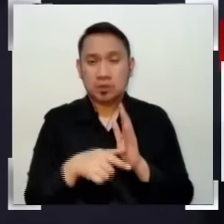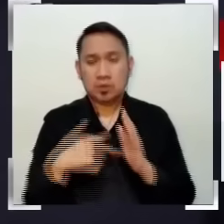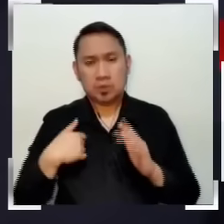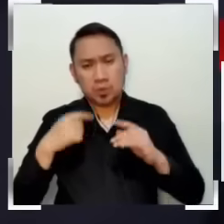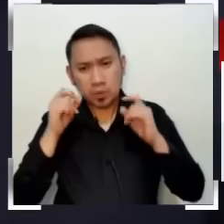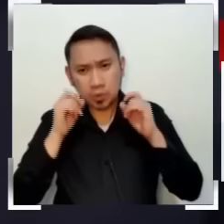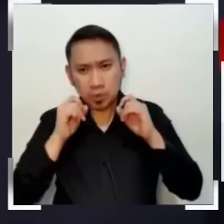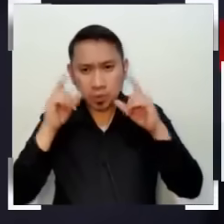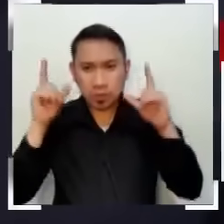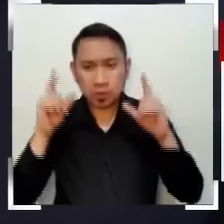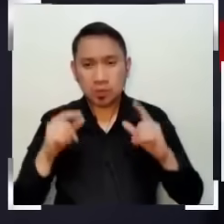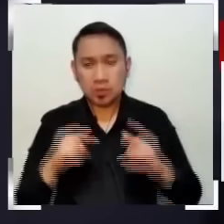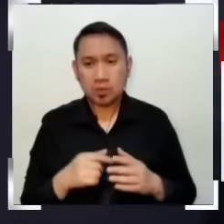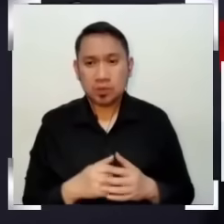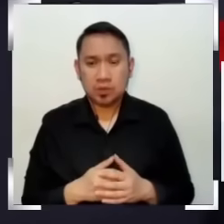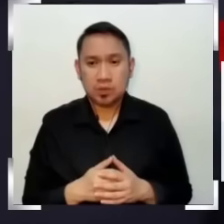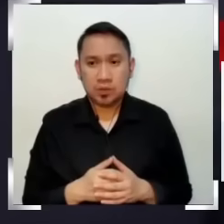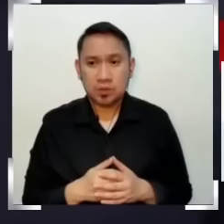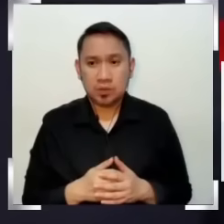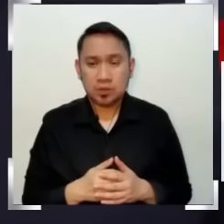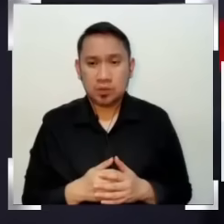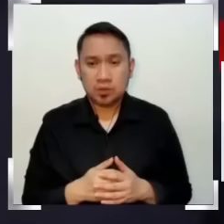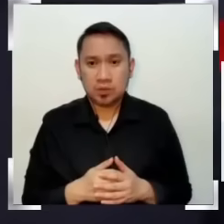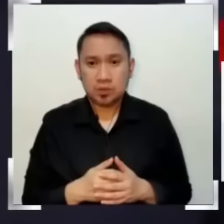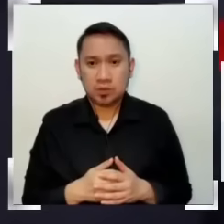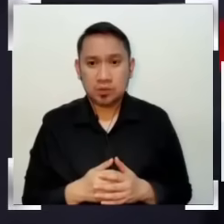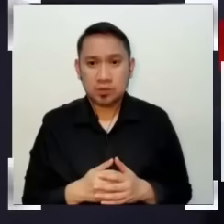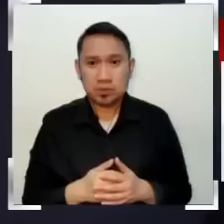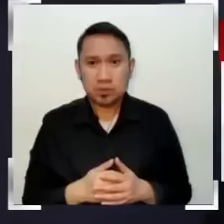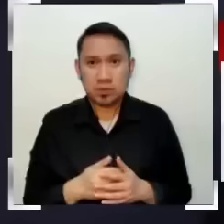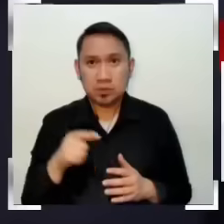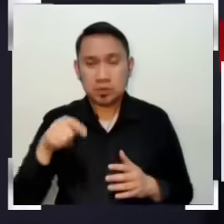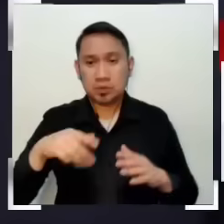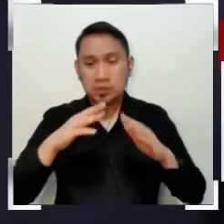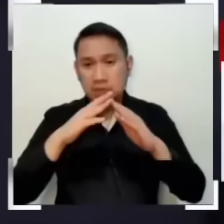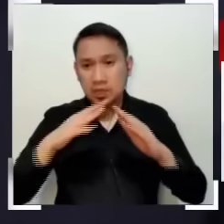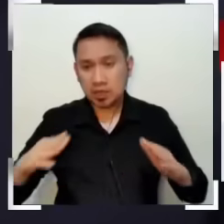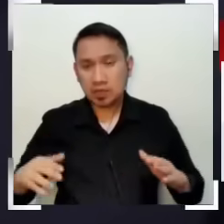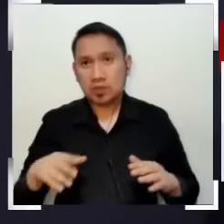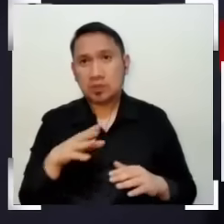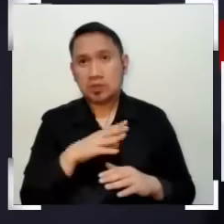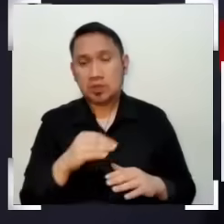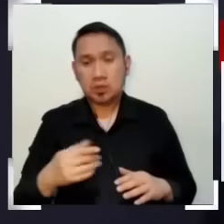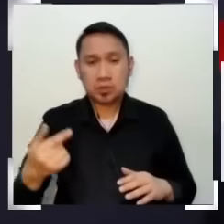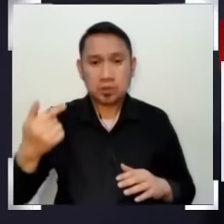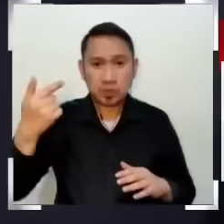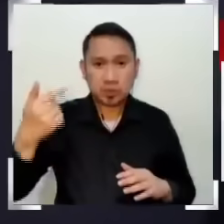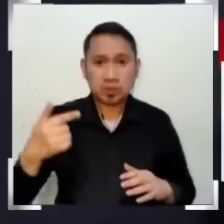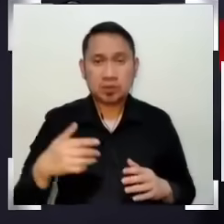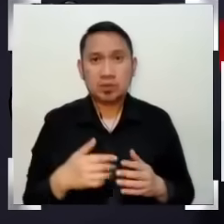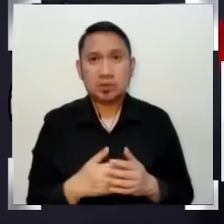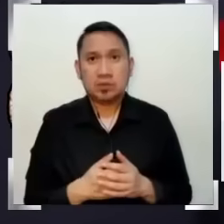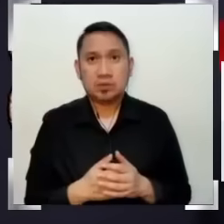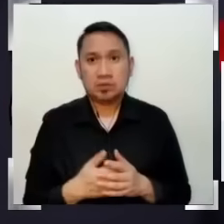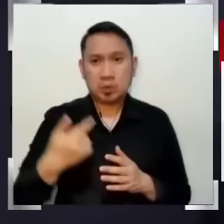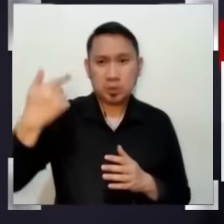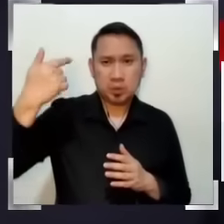na sa baba ng bahay din namin. Tapos bigla na ako tinutukan ng baril. Saan? Dito po, sa